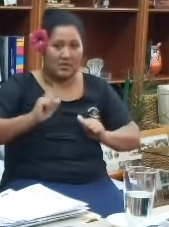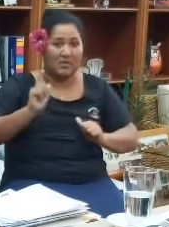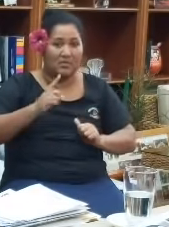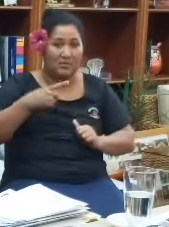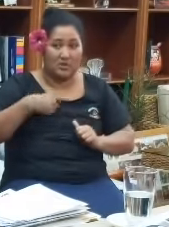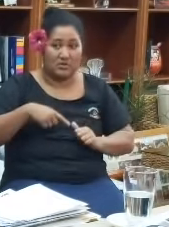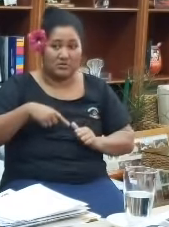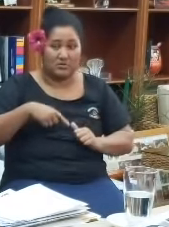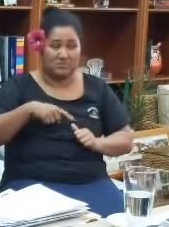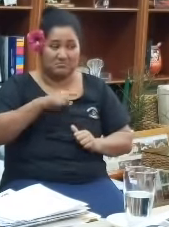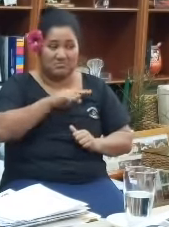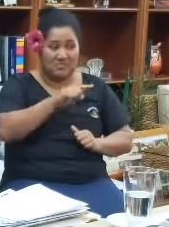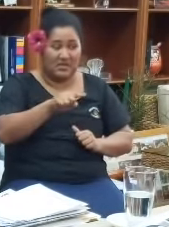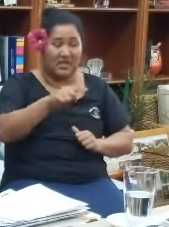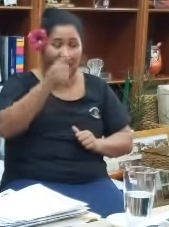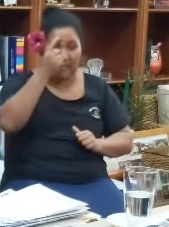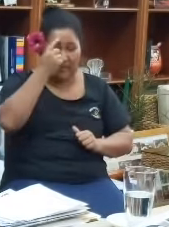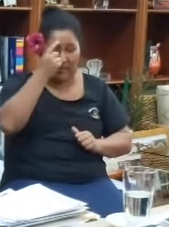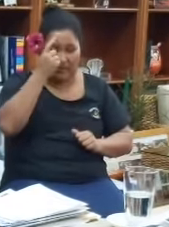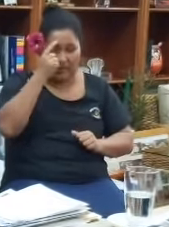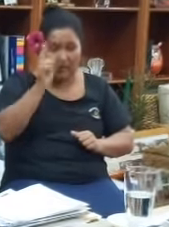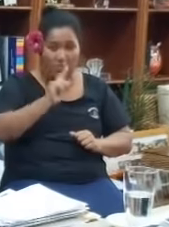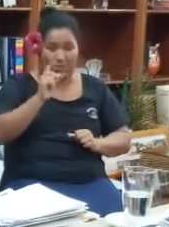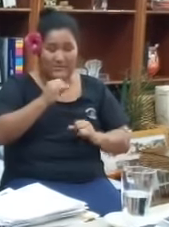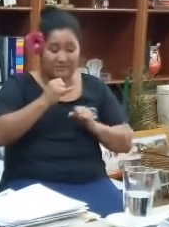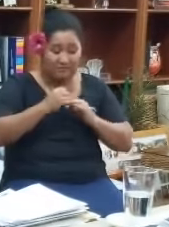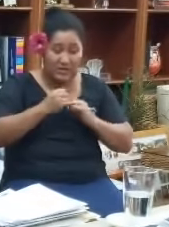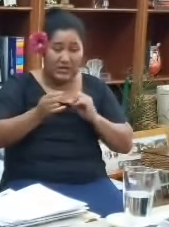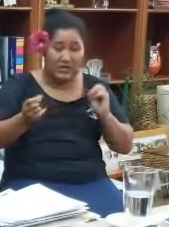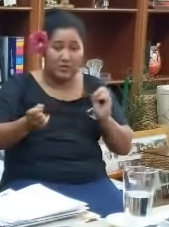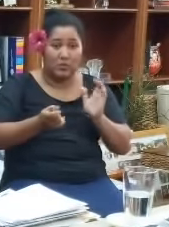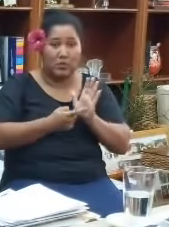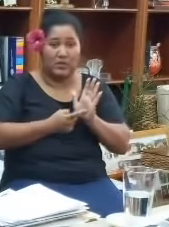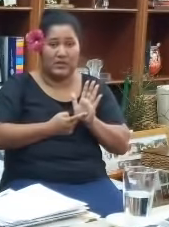maua ole me piko sirio ka ua